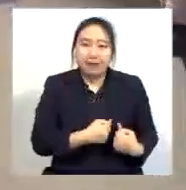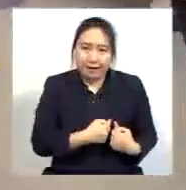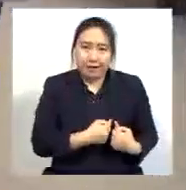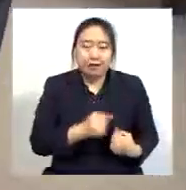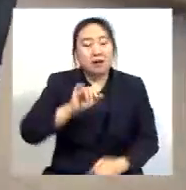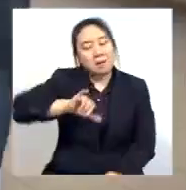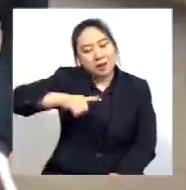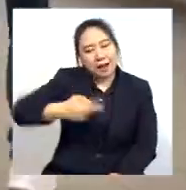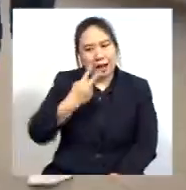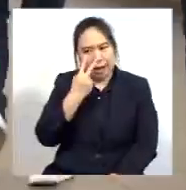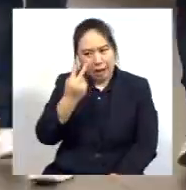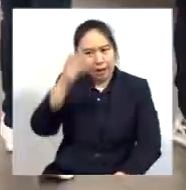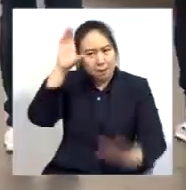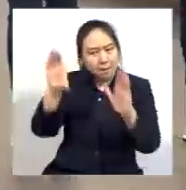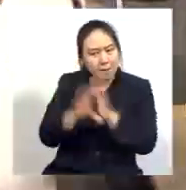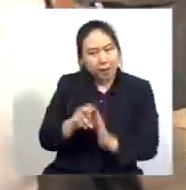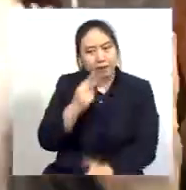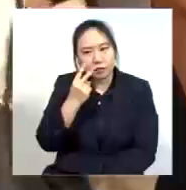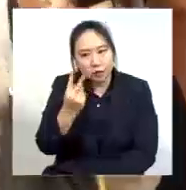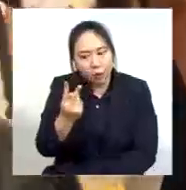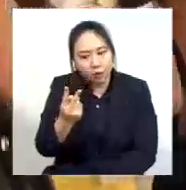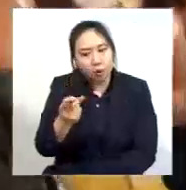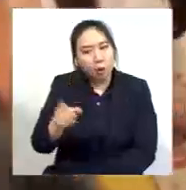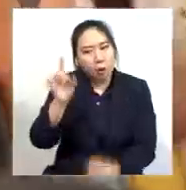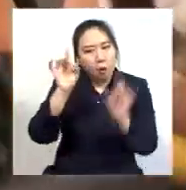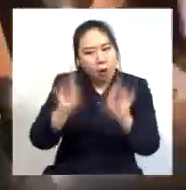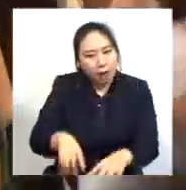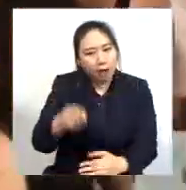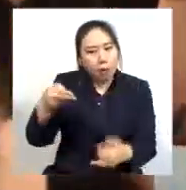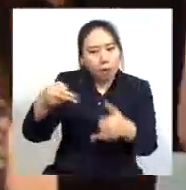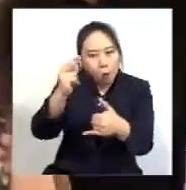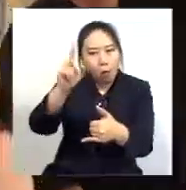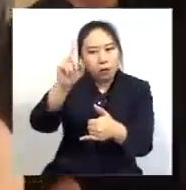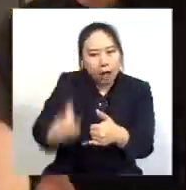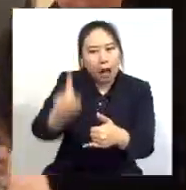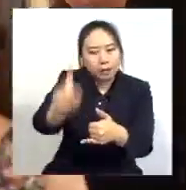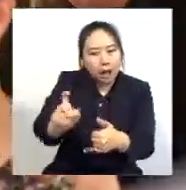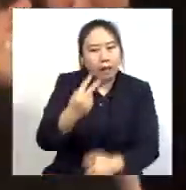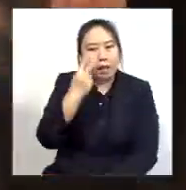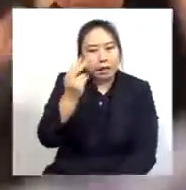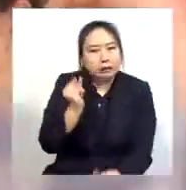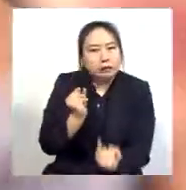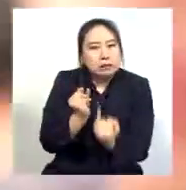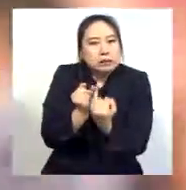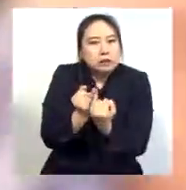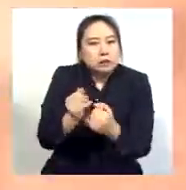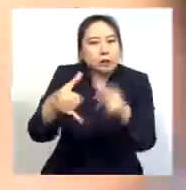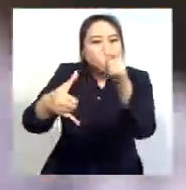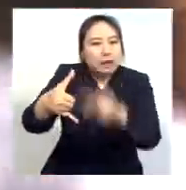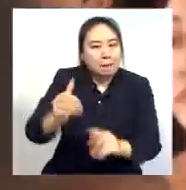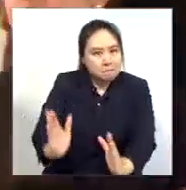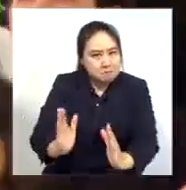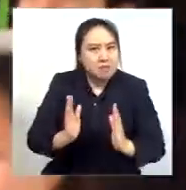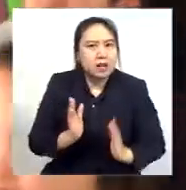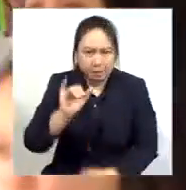ที่เห็นภาพในลักษณะนี้เกิดความชินชาต่อความรุนแรงแล้วก็เกิดพฤติกรรมเรียนแบบความรุนแรงตามมาได้นอกจาก